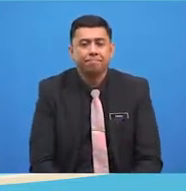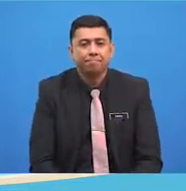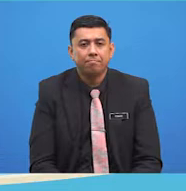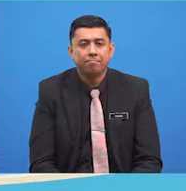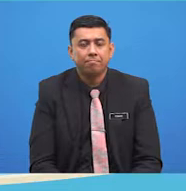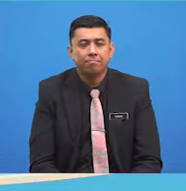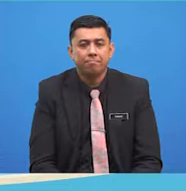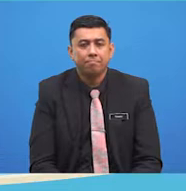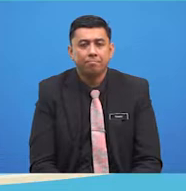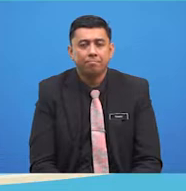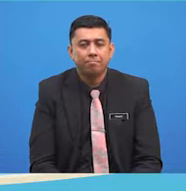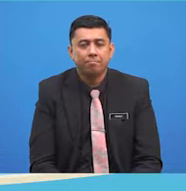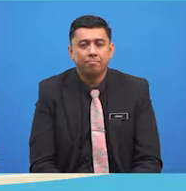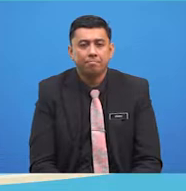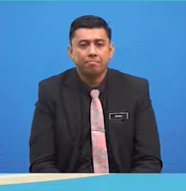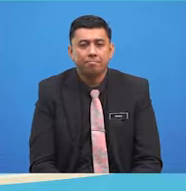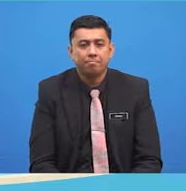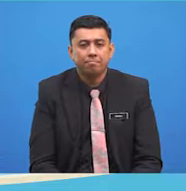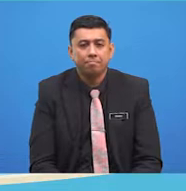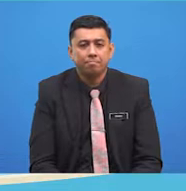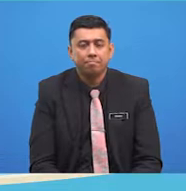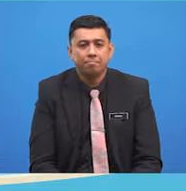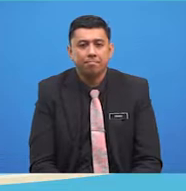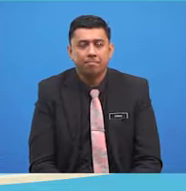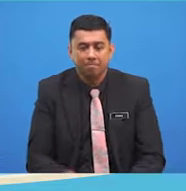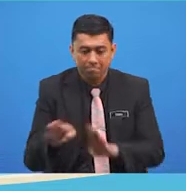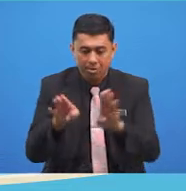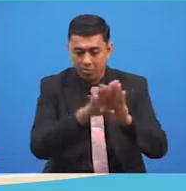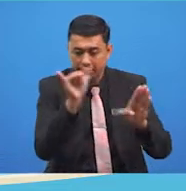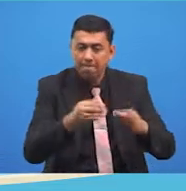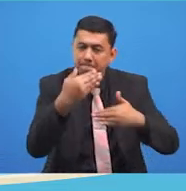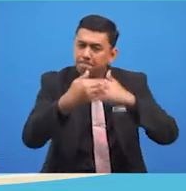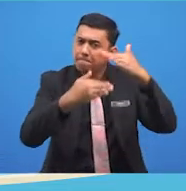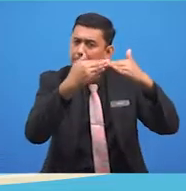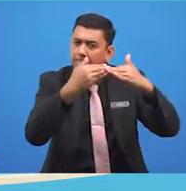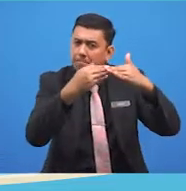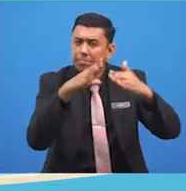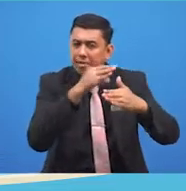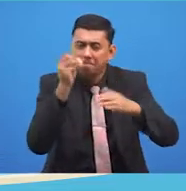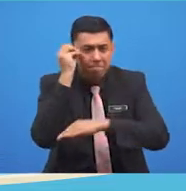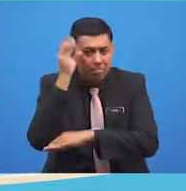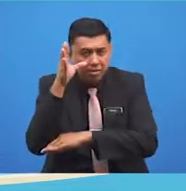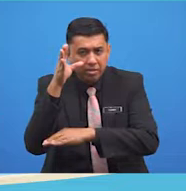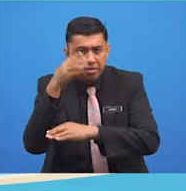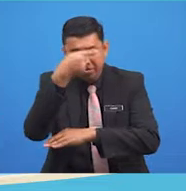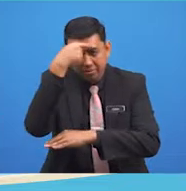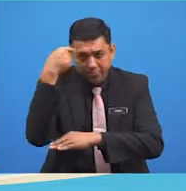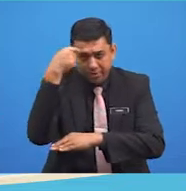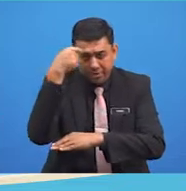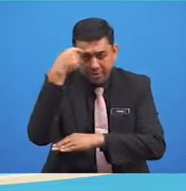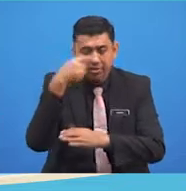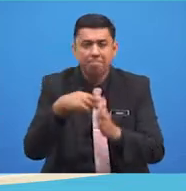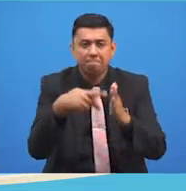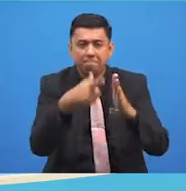iaitu soalan ke-8. Bandar yang membangun dan berkembang disebabkan kesan